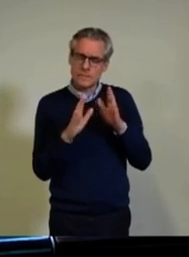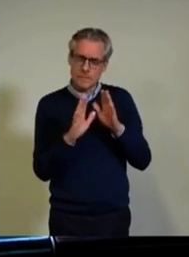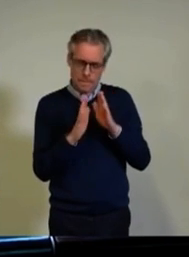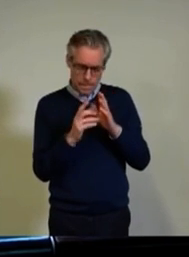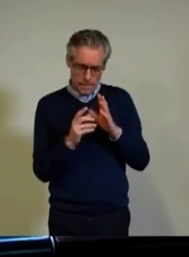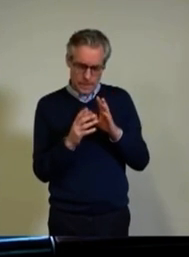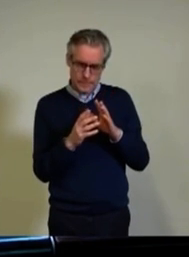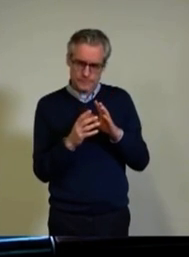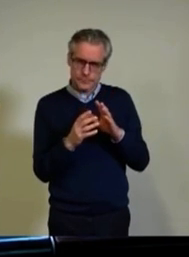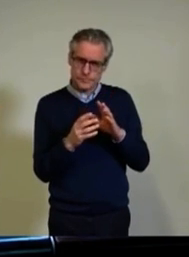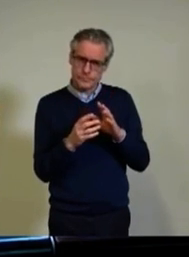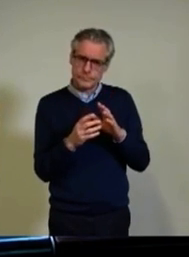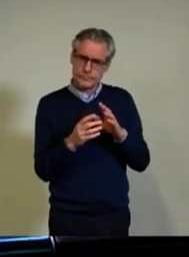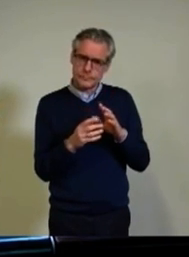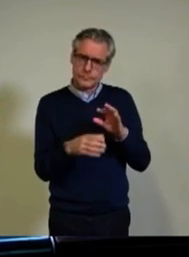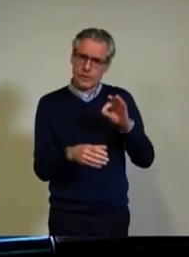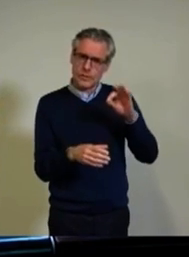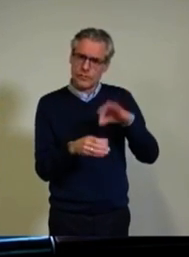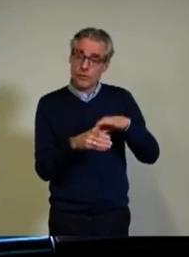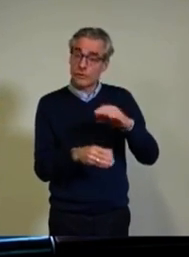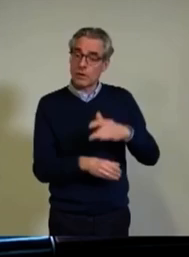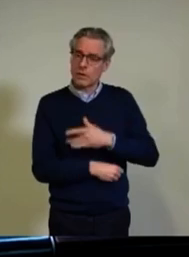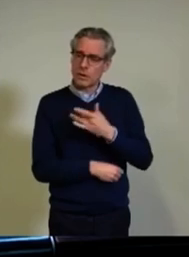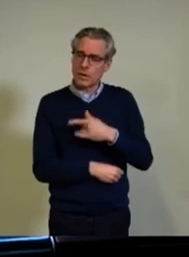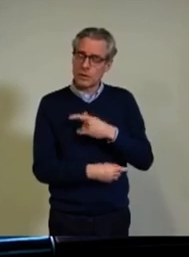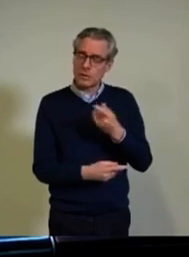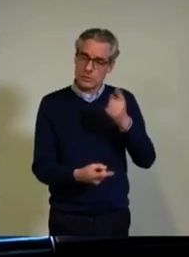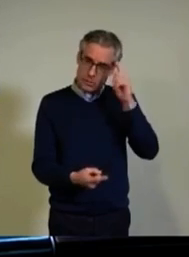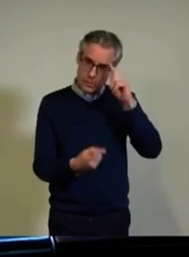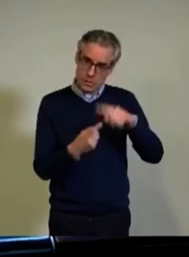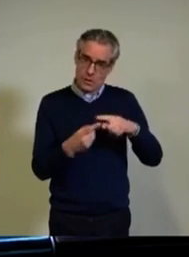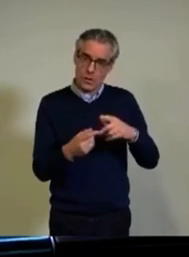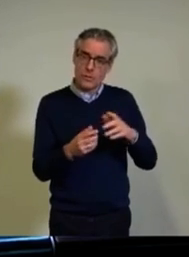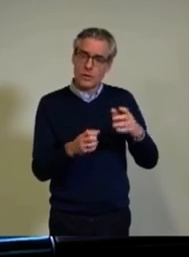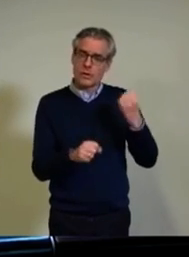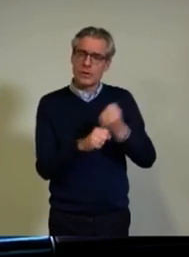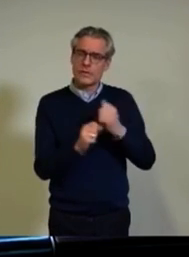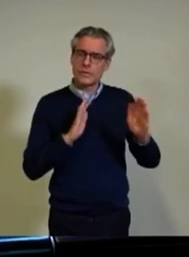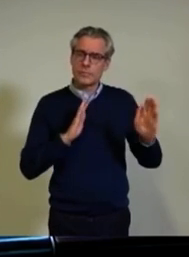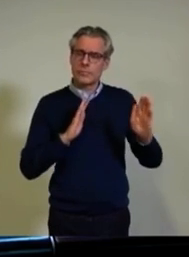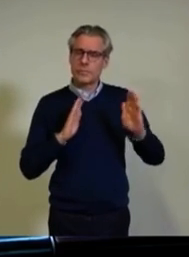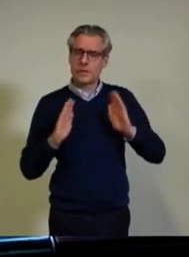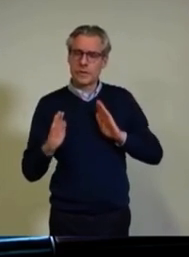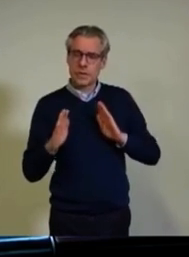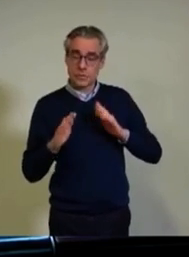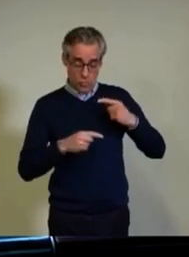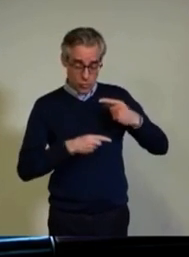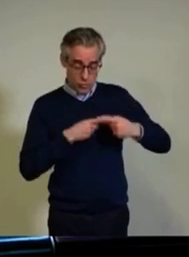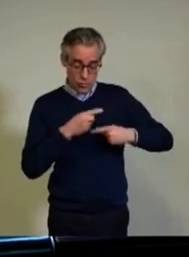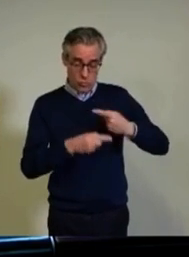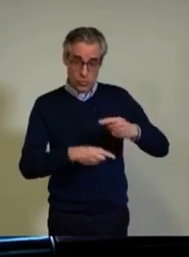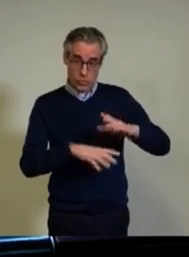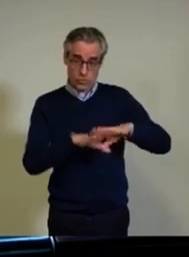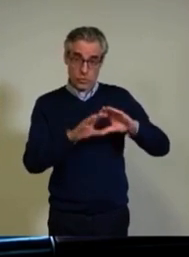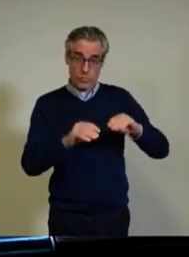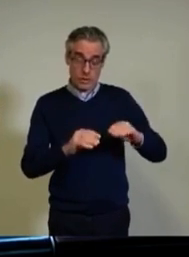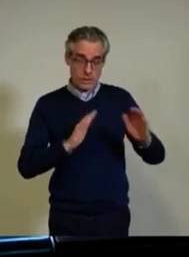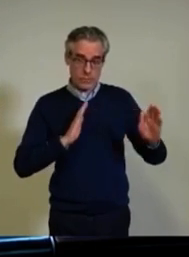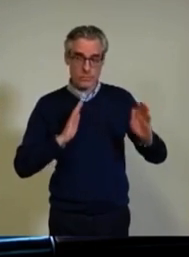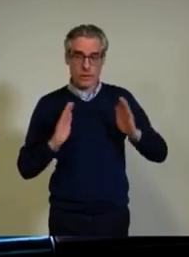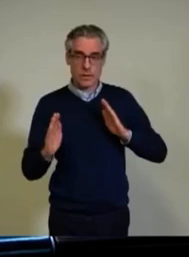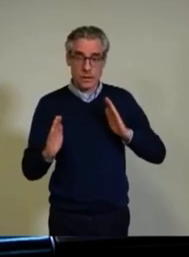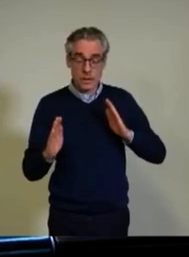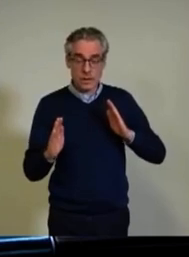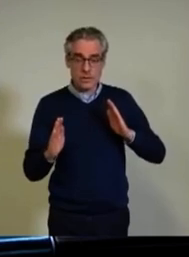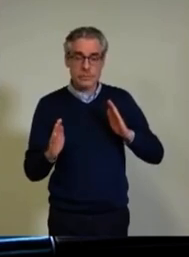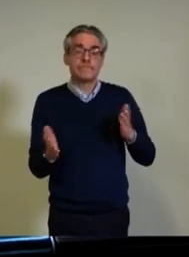une intéressante délibération sur un travail de la médiation qui était réalisé, et on sait que la médiation ne peut